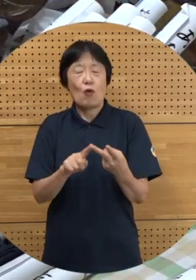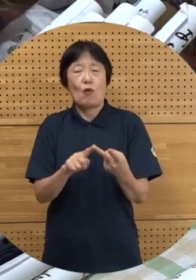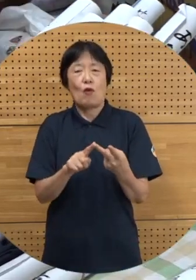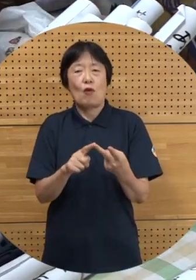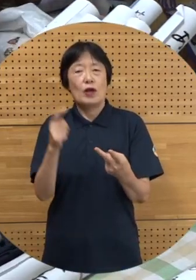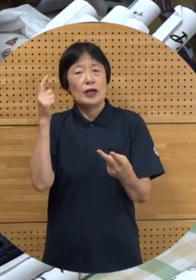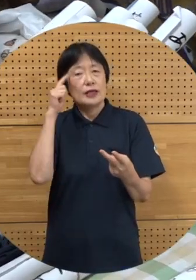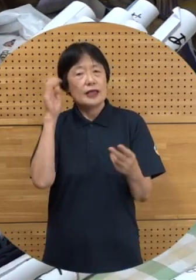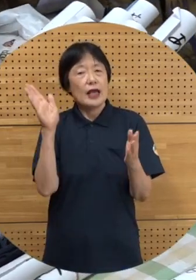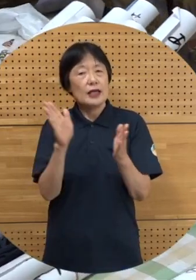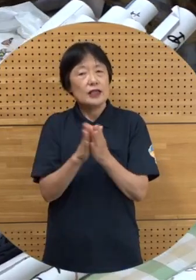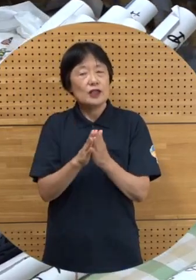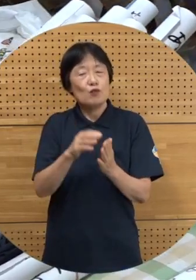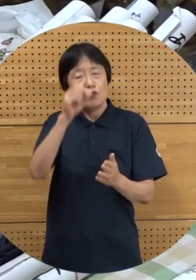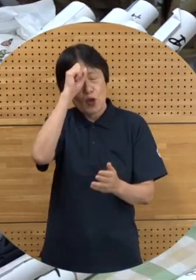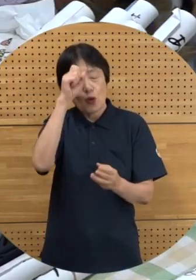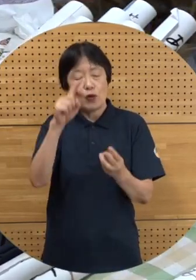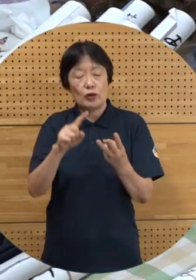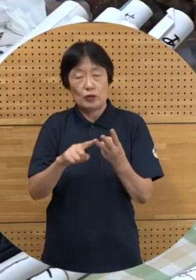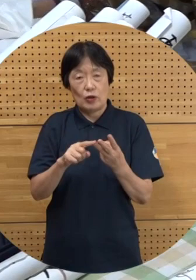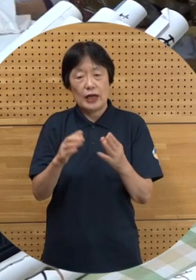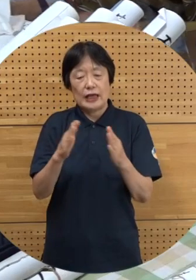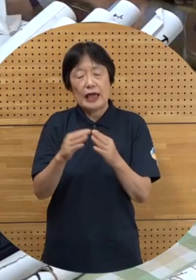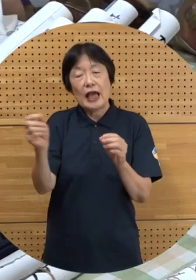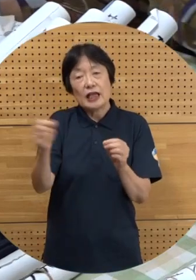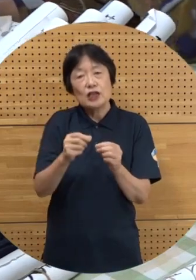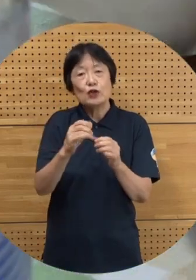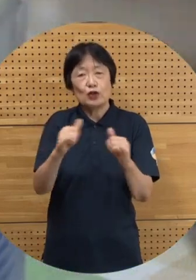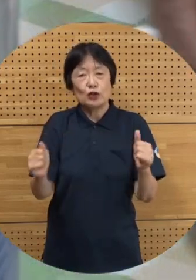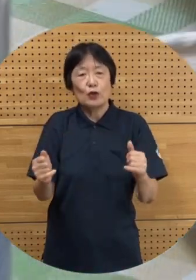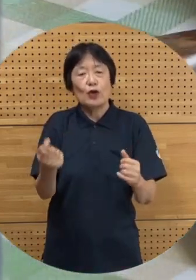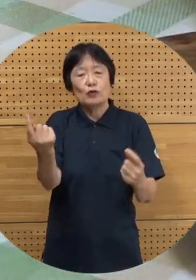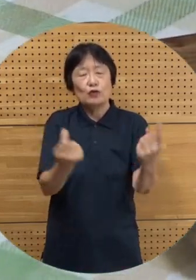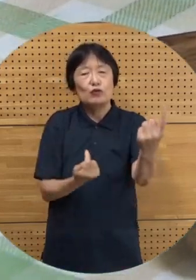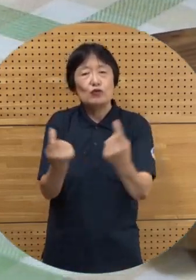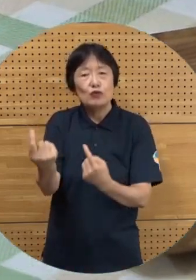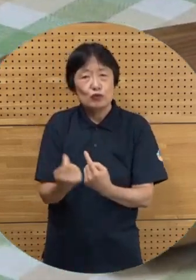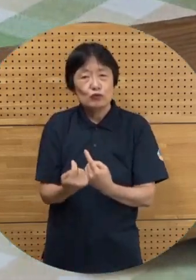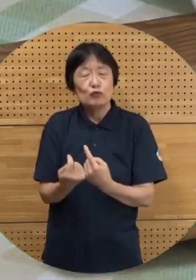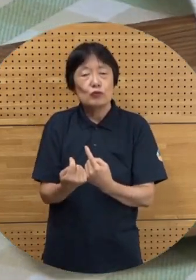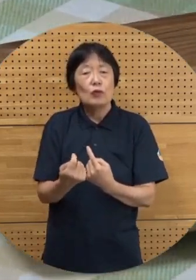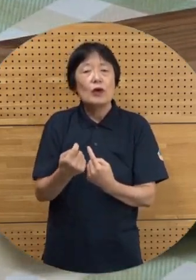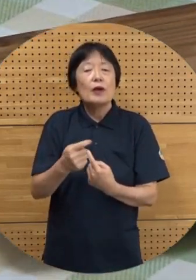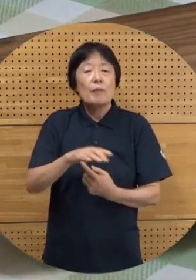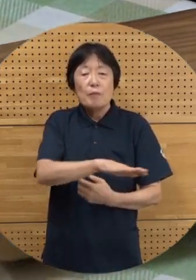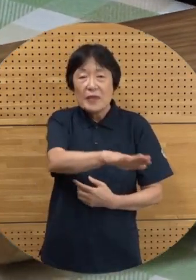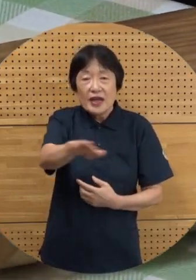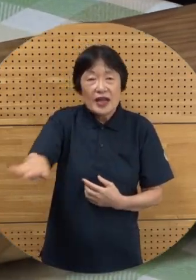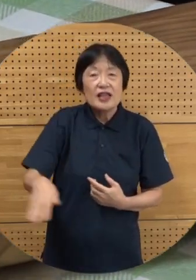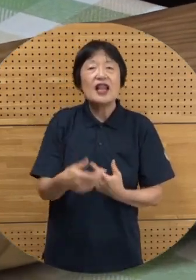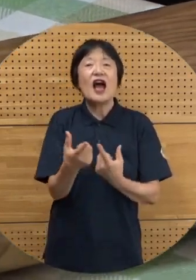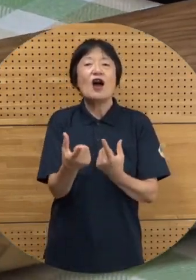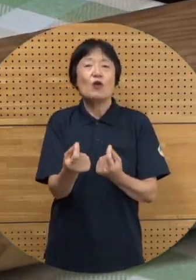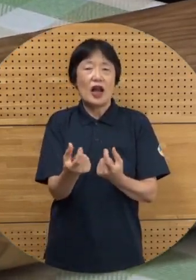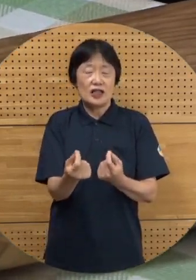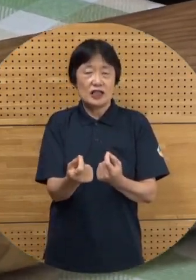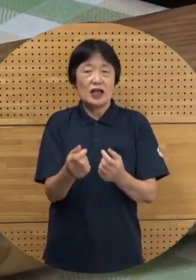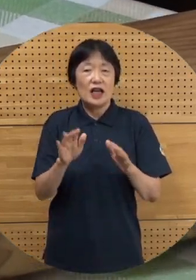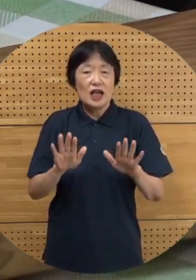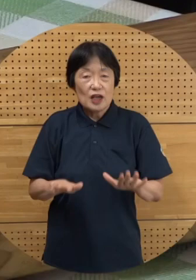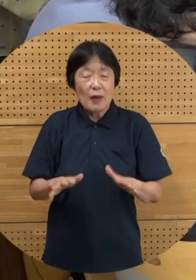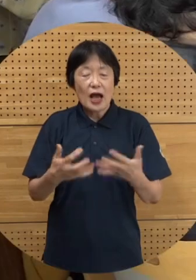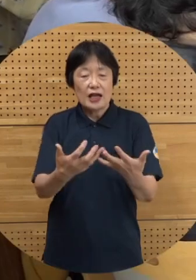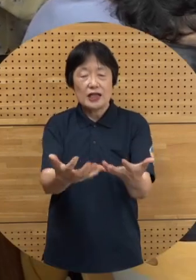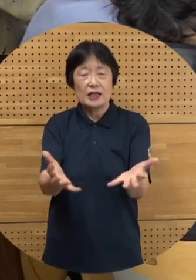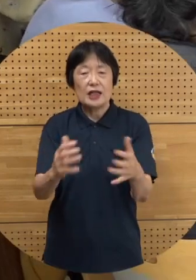統合失調症の方、ご近所さん、いろんな方が来られるんですけど、みんな一緒だよって、同じように今この世